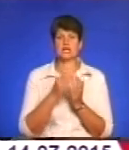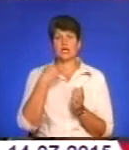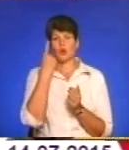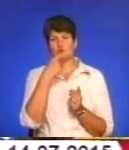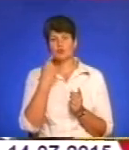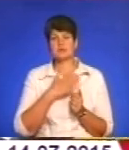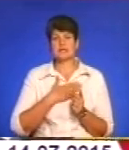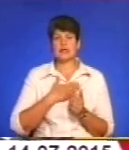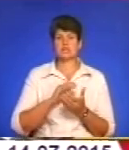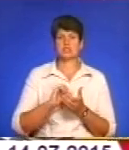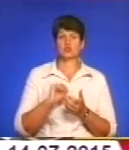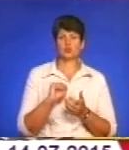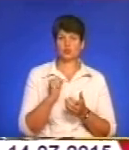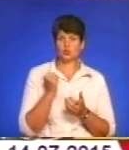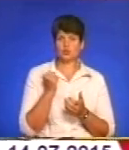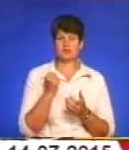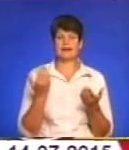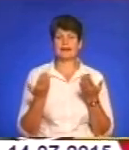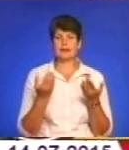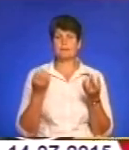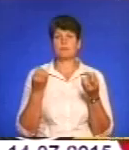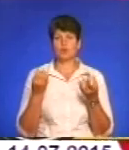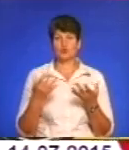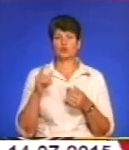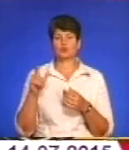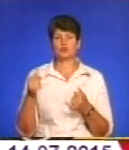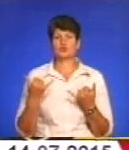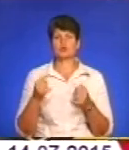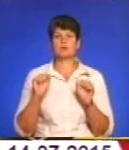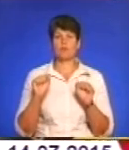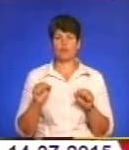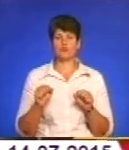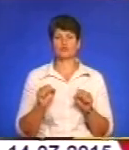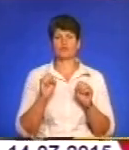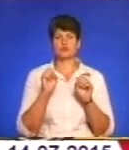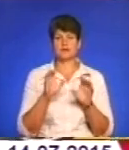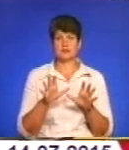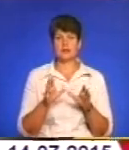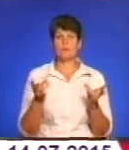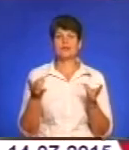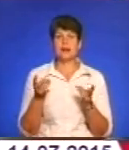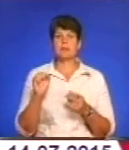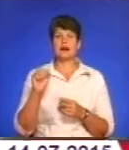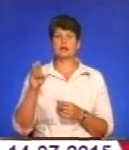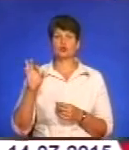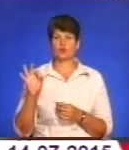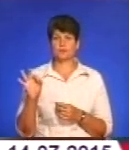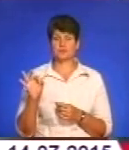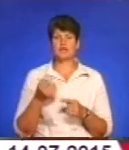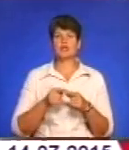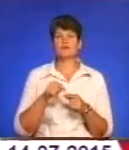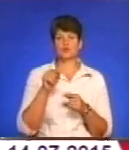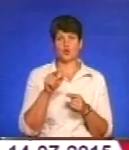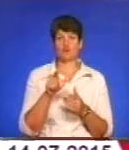наших друзів, які просто люди, які сьогодні зможуть пожертвувати на потреби АТО, ну і цьому